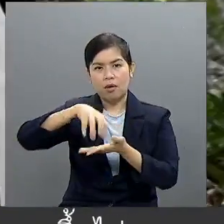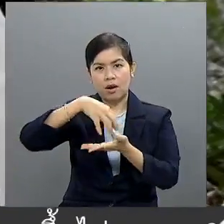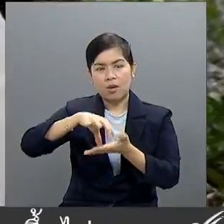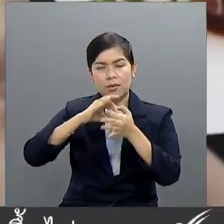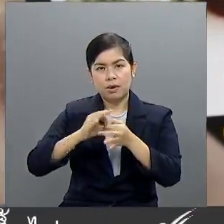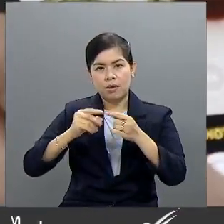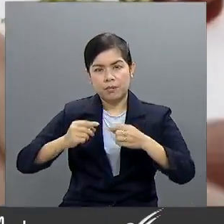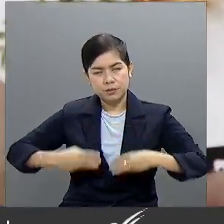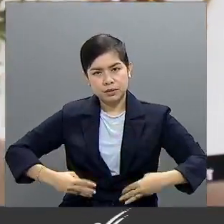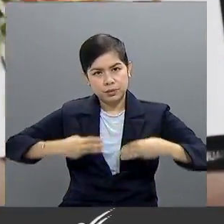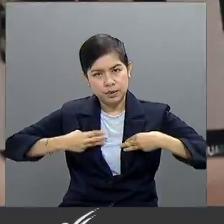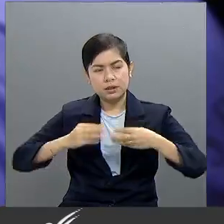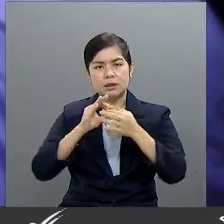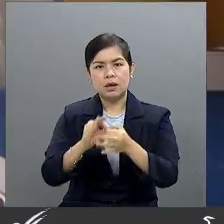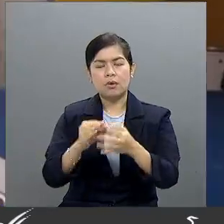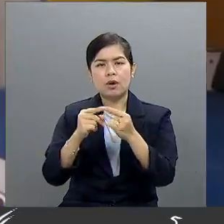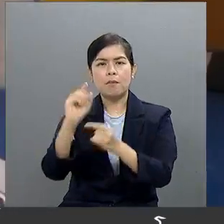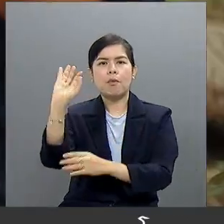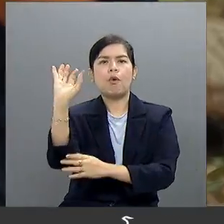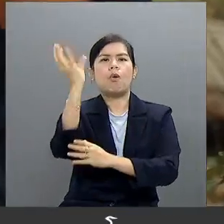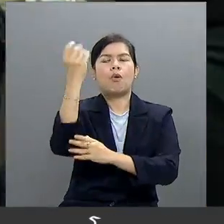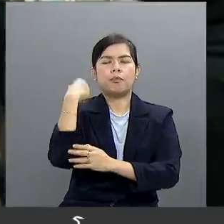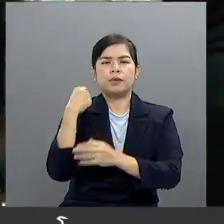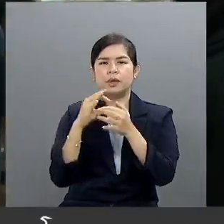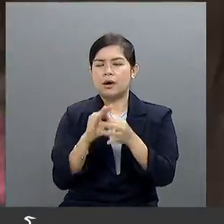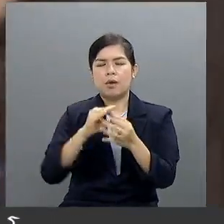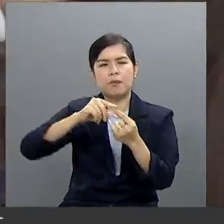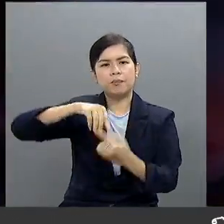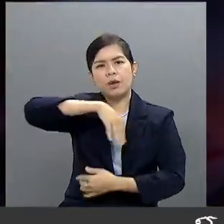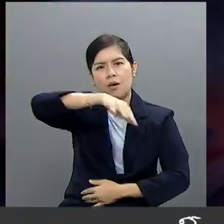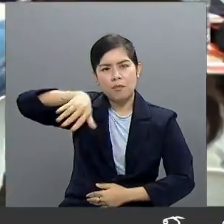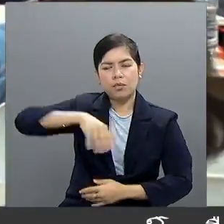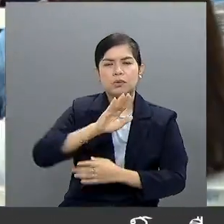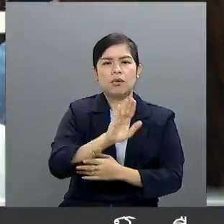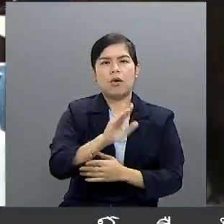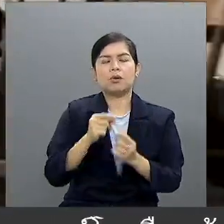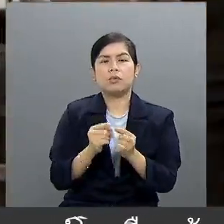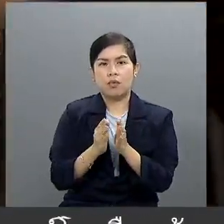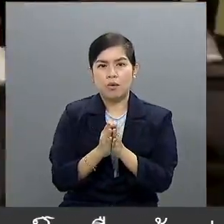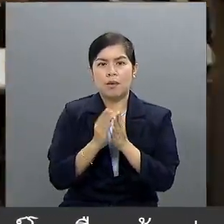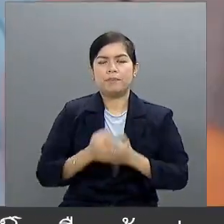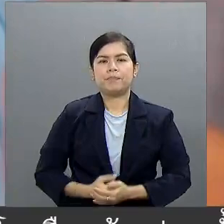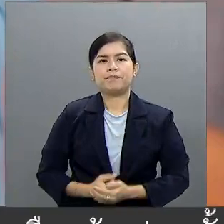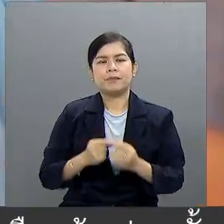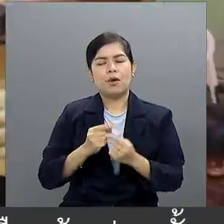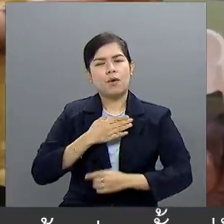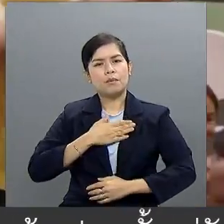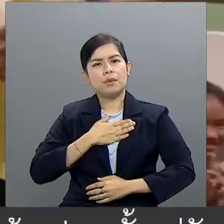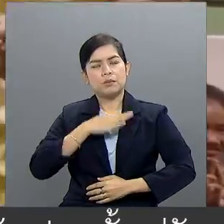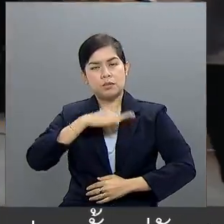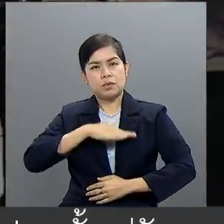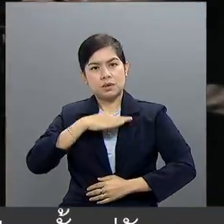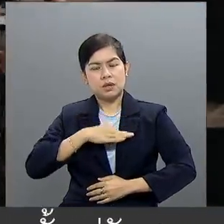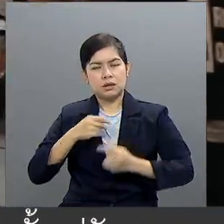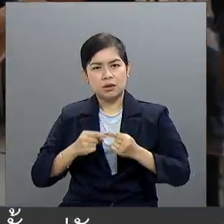ปลี่ยนแปลงของโลกการเปลี่ยนแปลงของสิ่งมีชีวิตและไม่มีชีวิตรวมไปถึงการสร้างแรงบันดาลใจให้แก่เยาวชนครับ